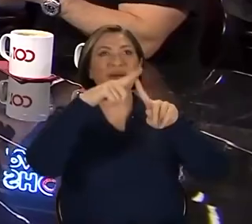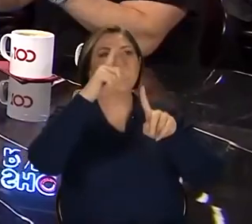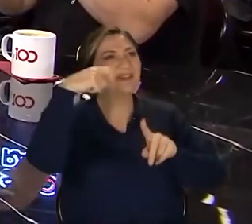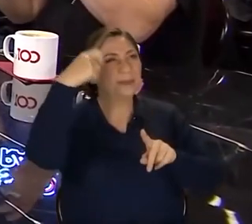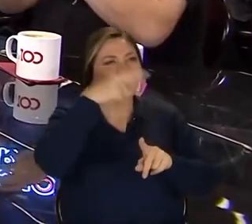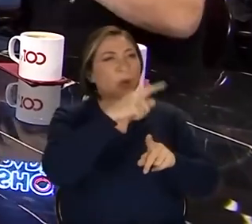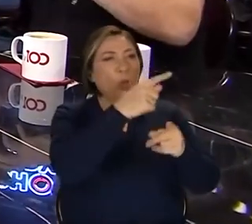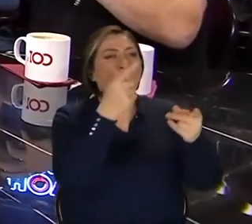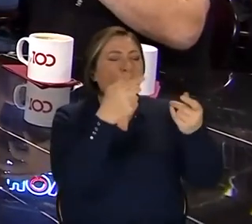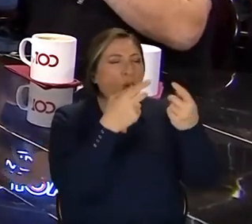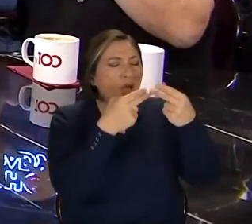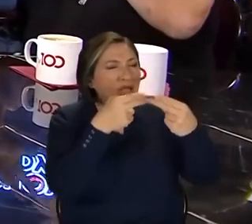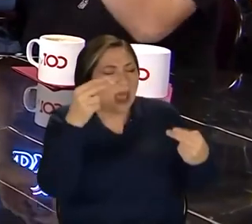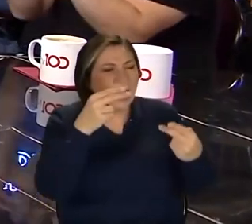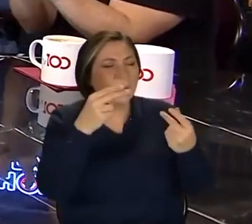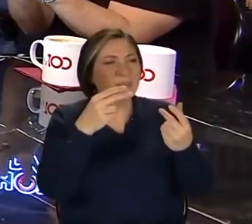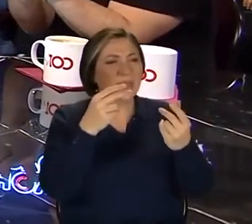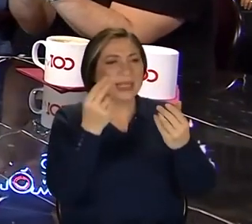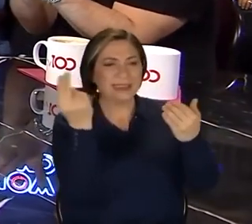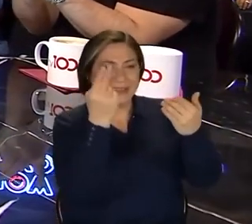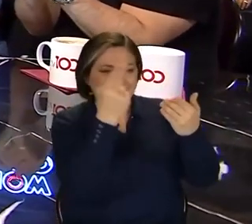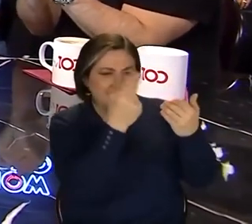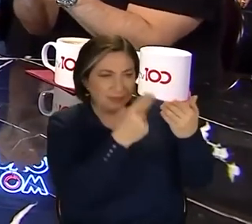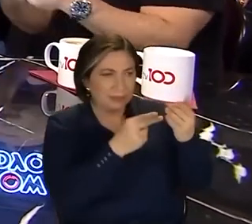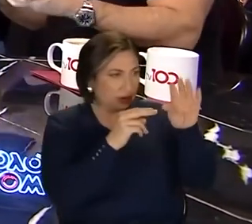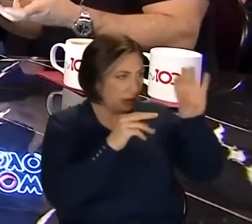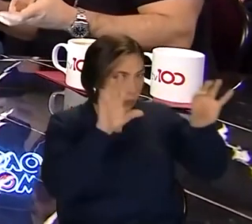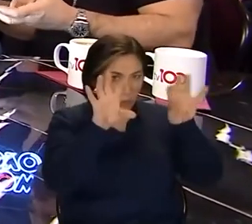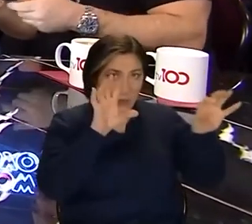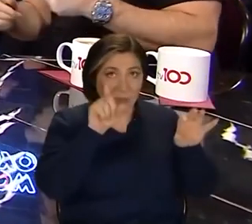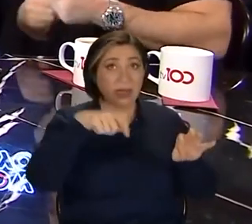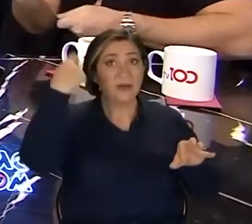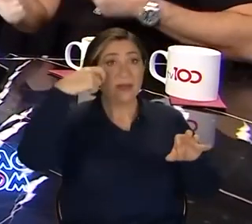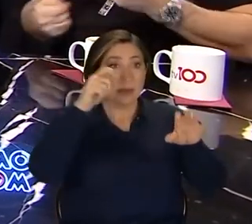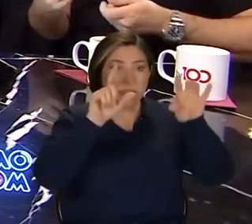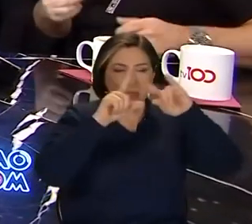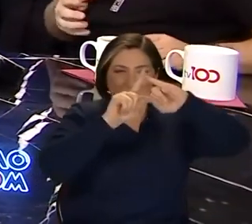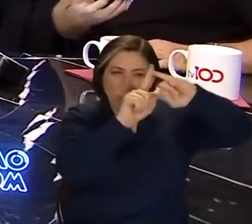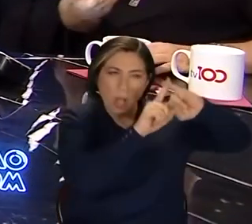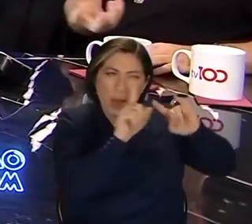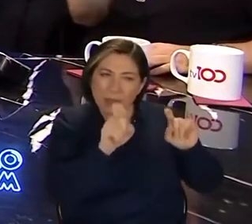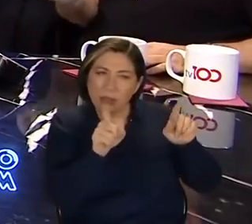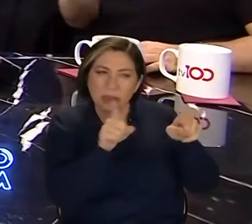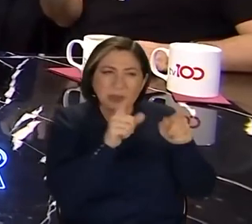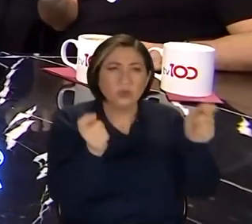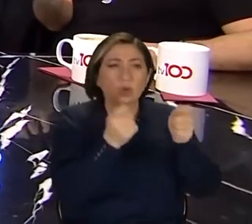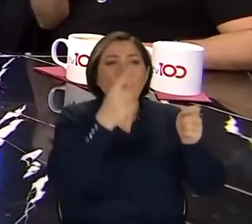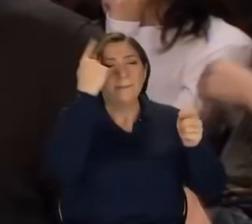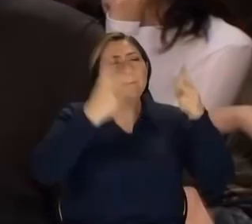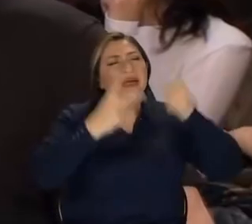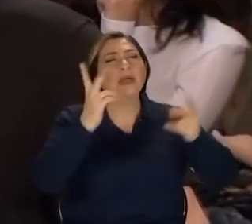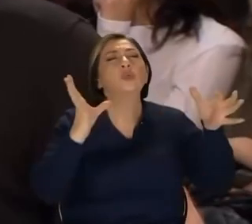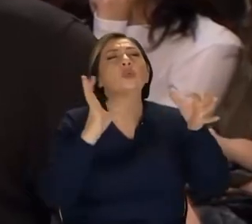karakterleri, öyküsellik falan bu, yani karikatür tabloları mı yoksa filmik tablolar mı falan diye bir gayret ediyorsun, bazen